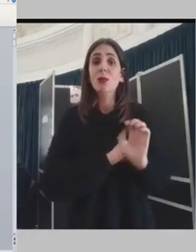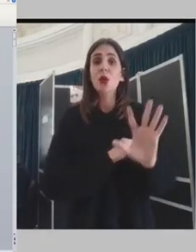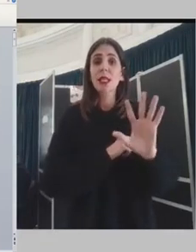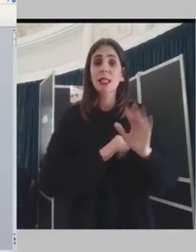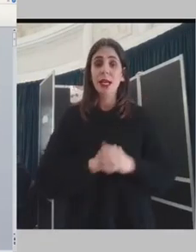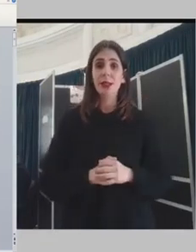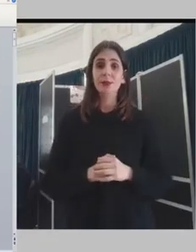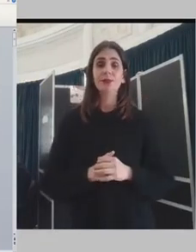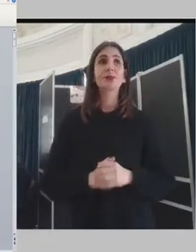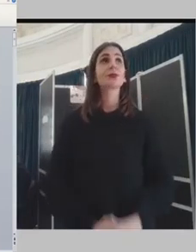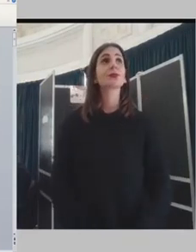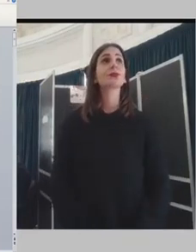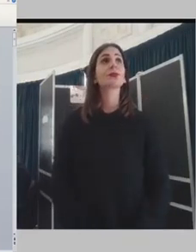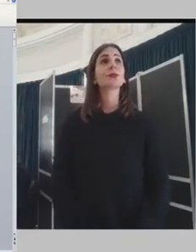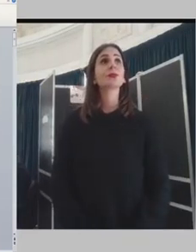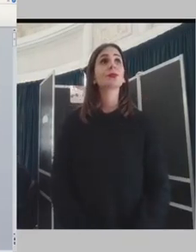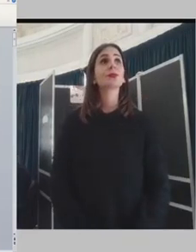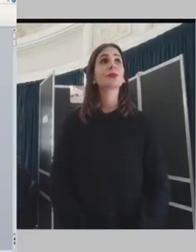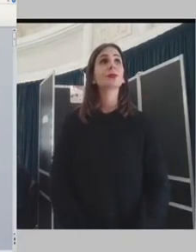1998-2023. Allora non so che dirvi.